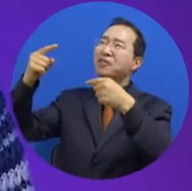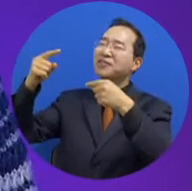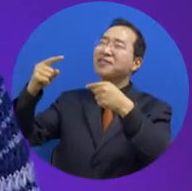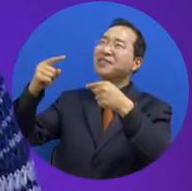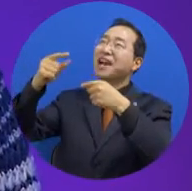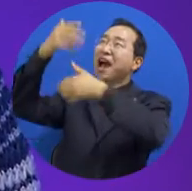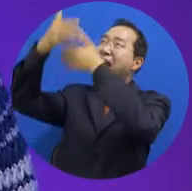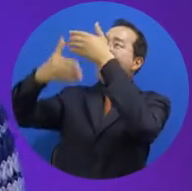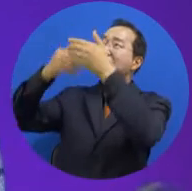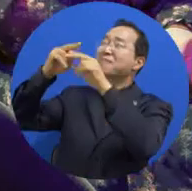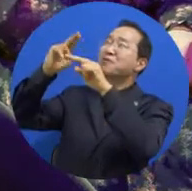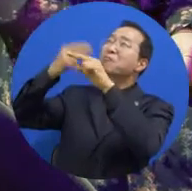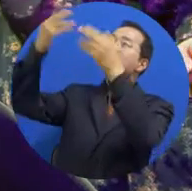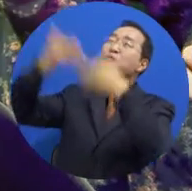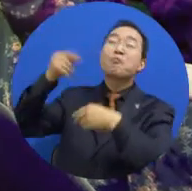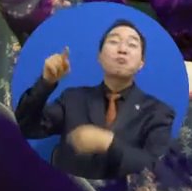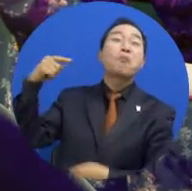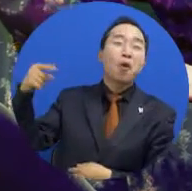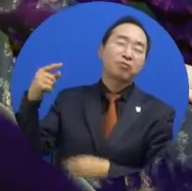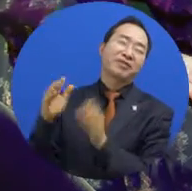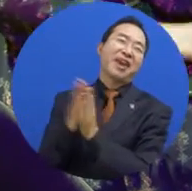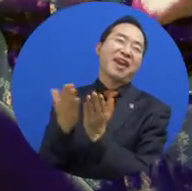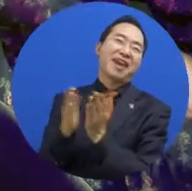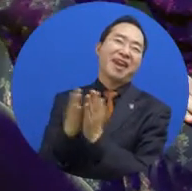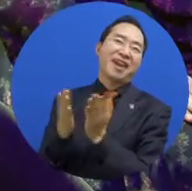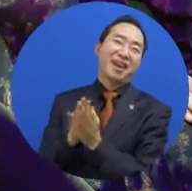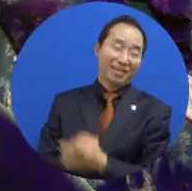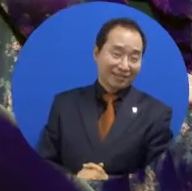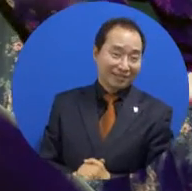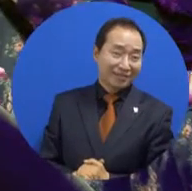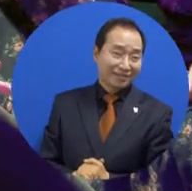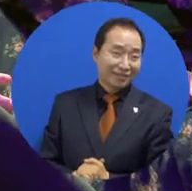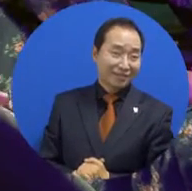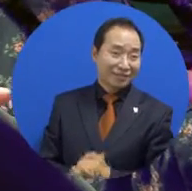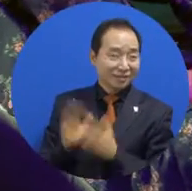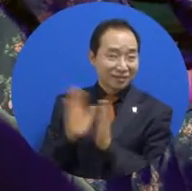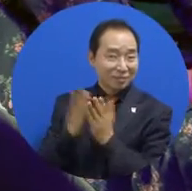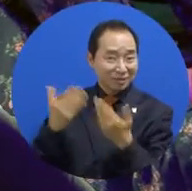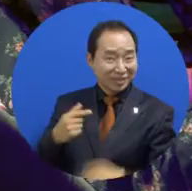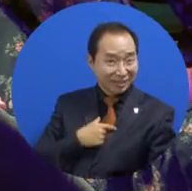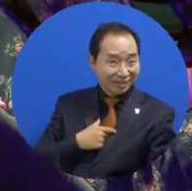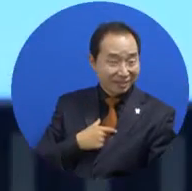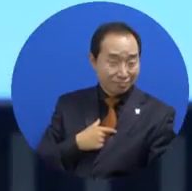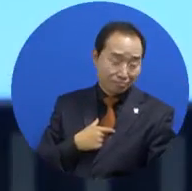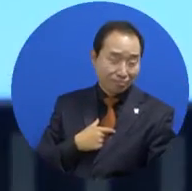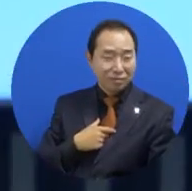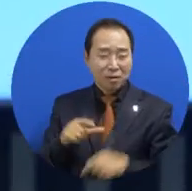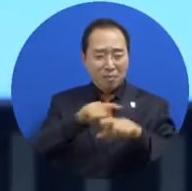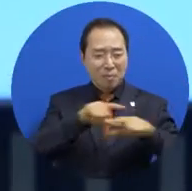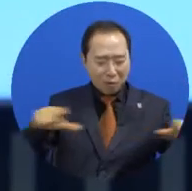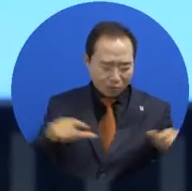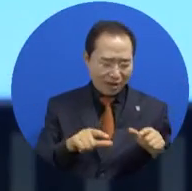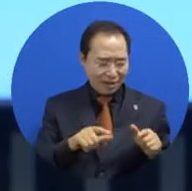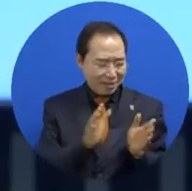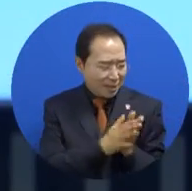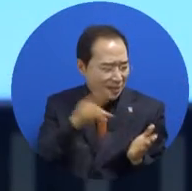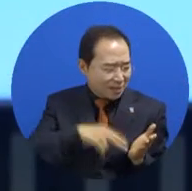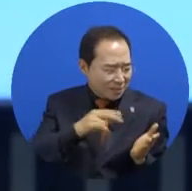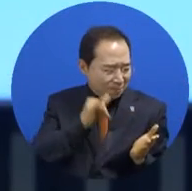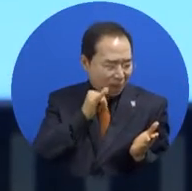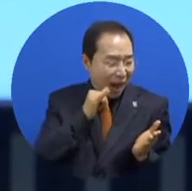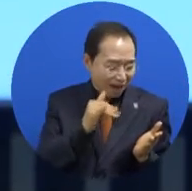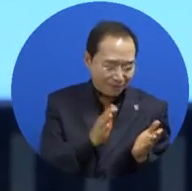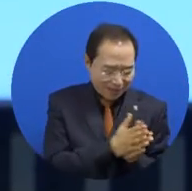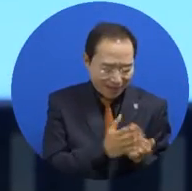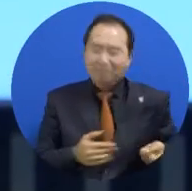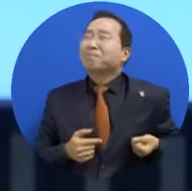좀 가기 싫어하더라고요. 그런 그 얘기했더니 그래서 이제 책을 평소에 읽던 사람은 책을